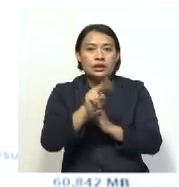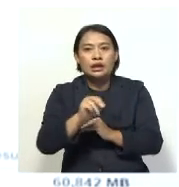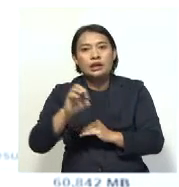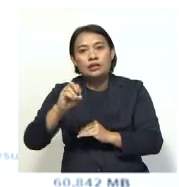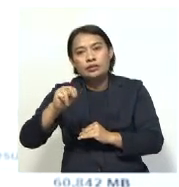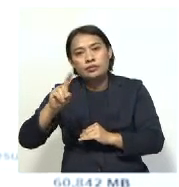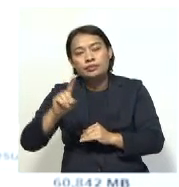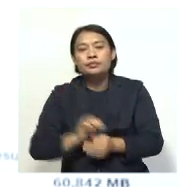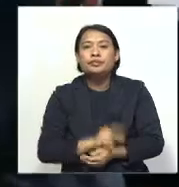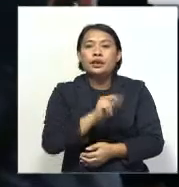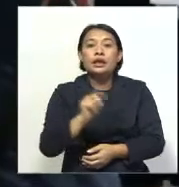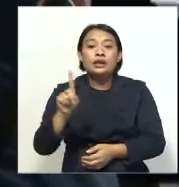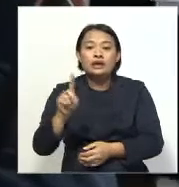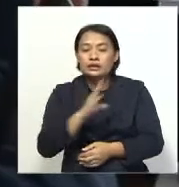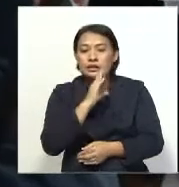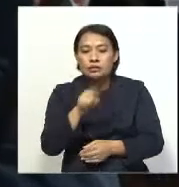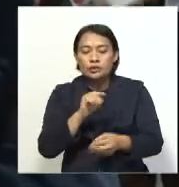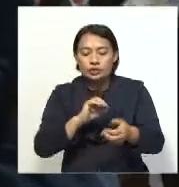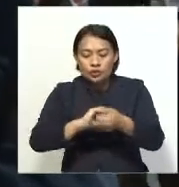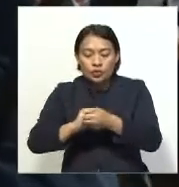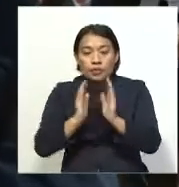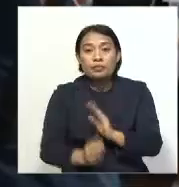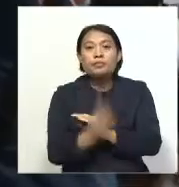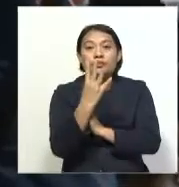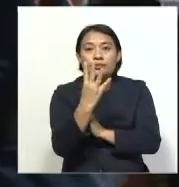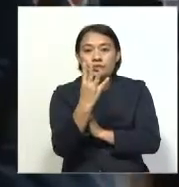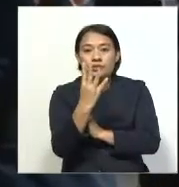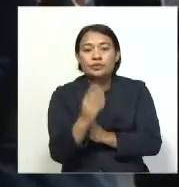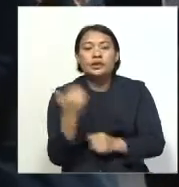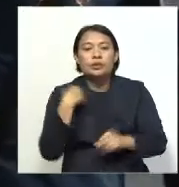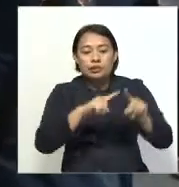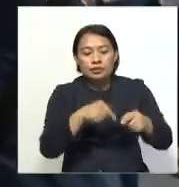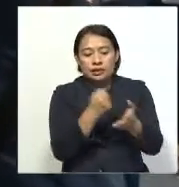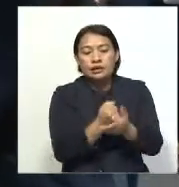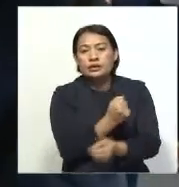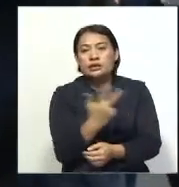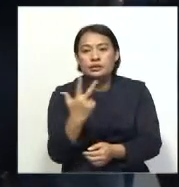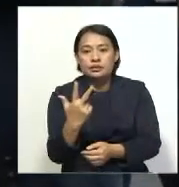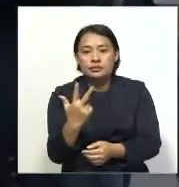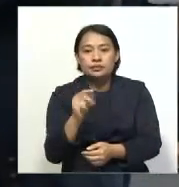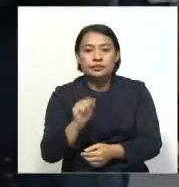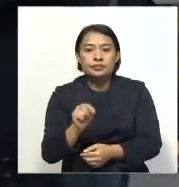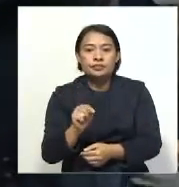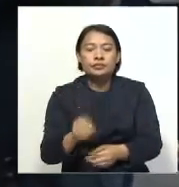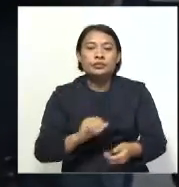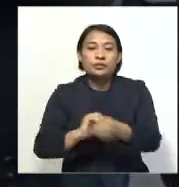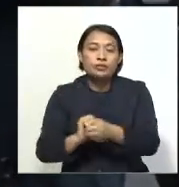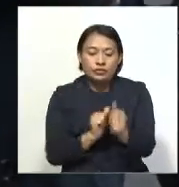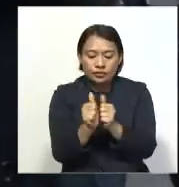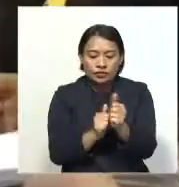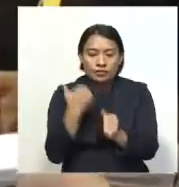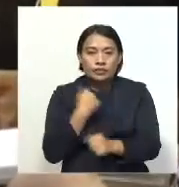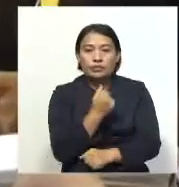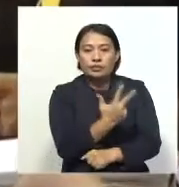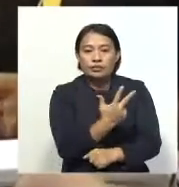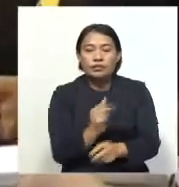หรือว่า N1 นะคะก็คือถ้ามีผู้เข้าร่วมการประมูล4รายจะประมูล3ใบอนุญาตหรือว่ามีผู้เข้าร่วมการประมูล3ร